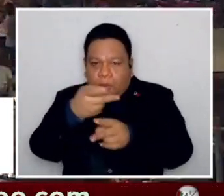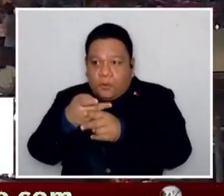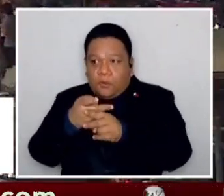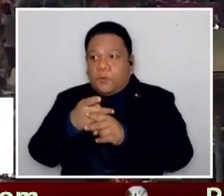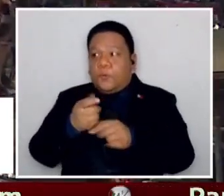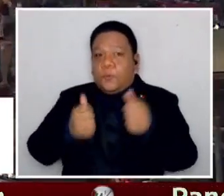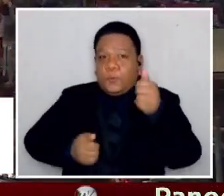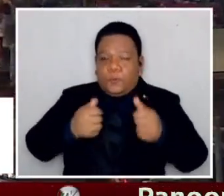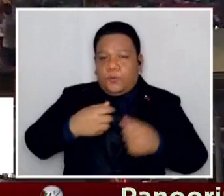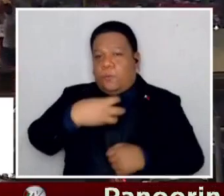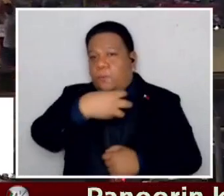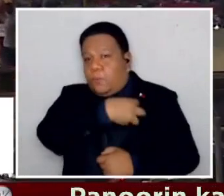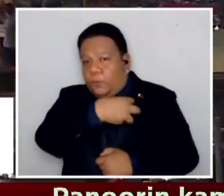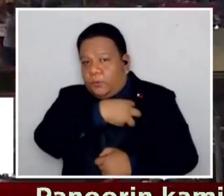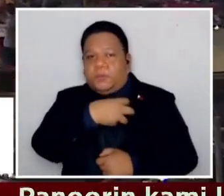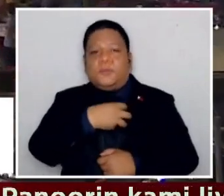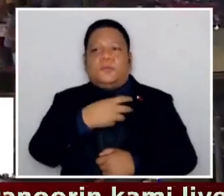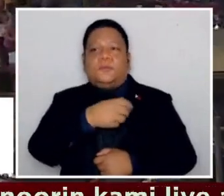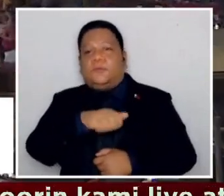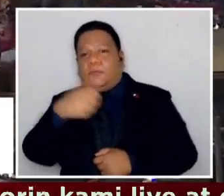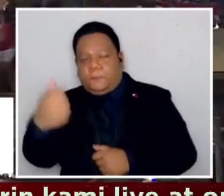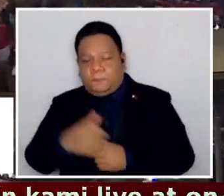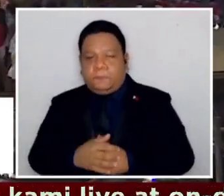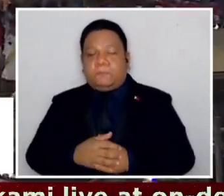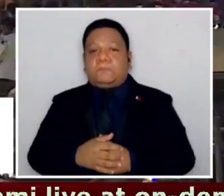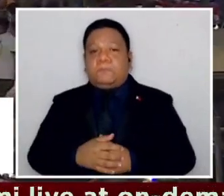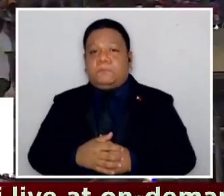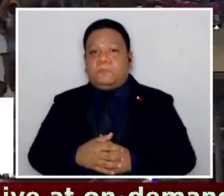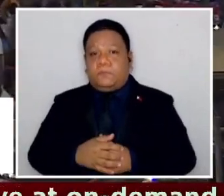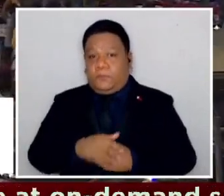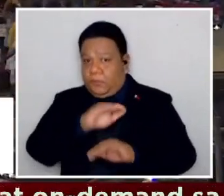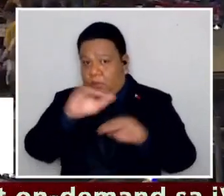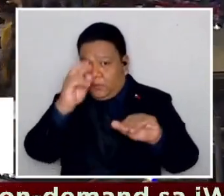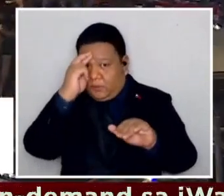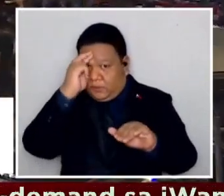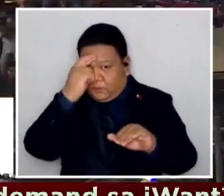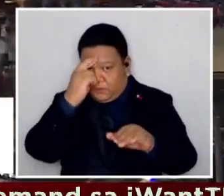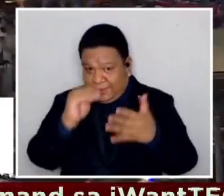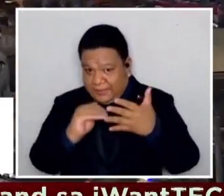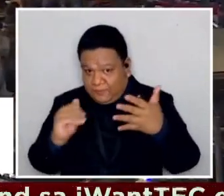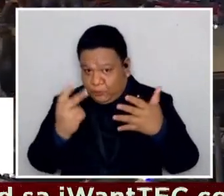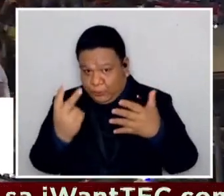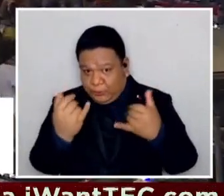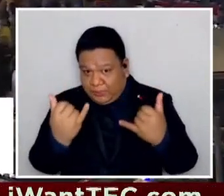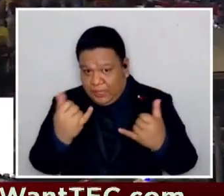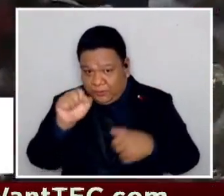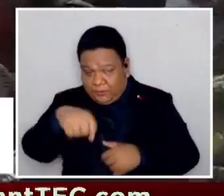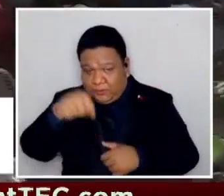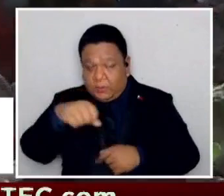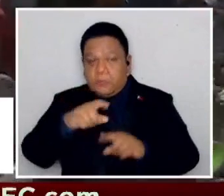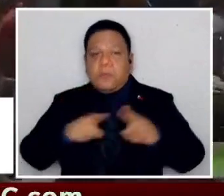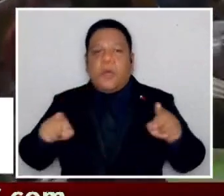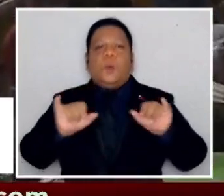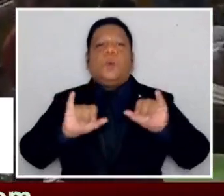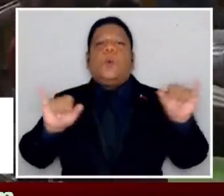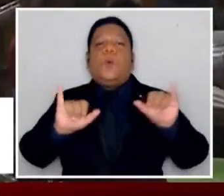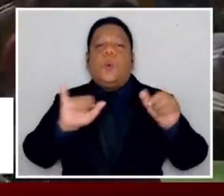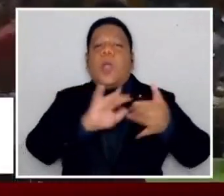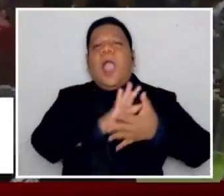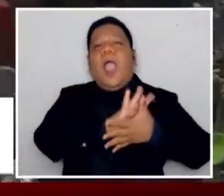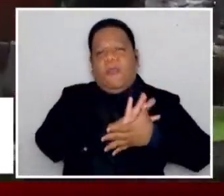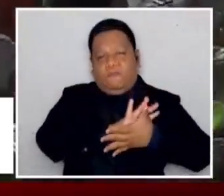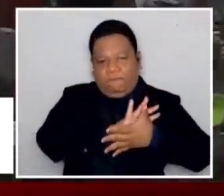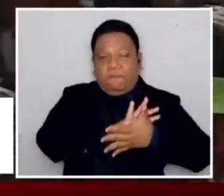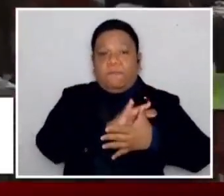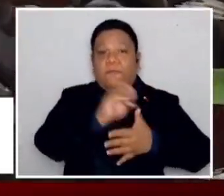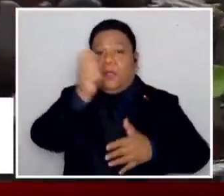pulis. At syempre, paalala nila, kahit tayo ay nasa Alert Level 2 na, meron pa rin pandemya. Kaya kapag nasa